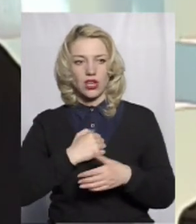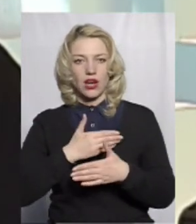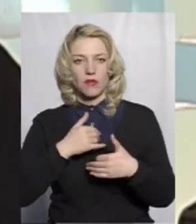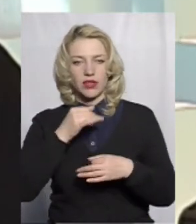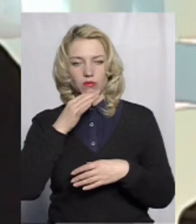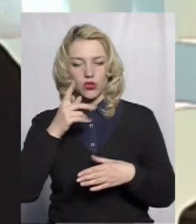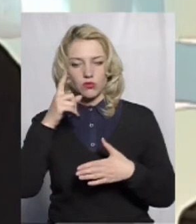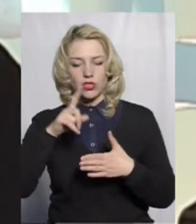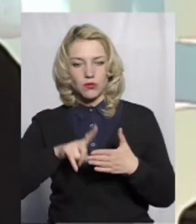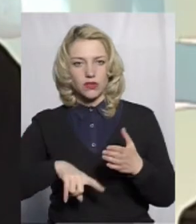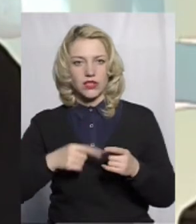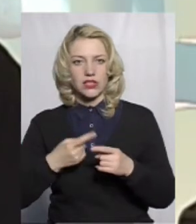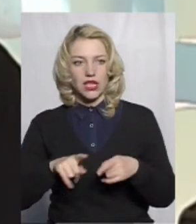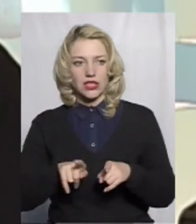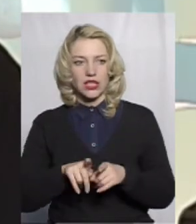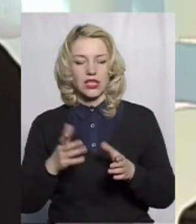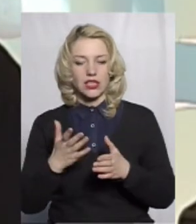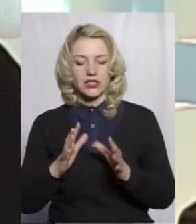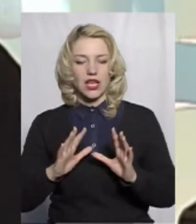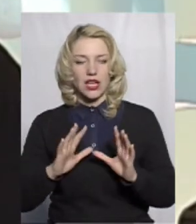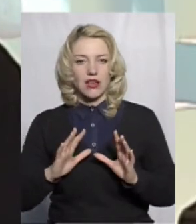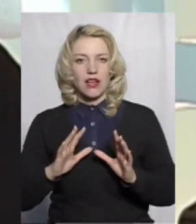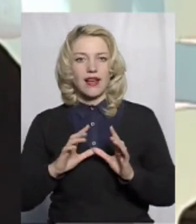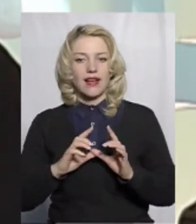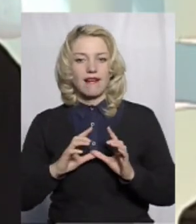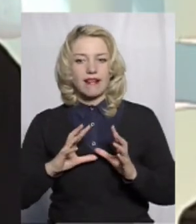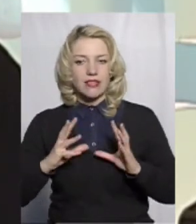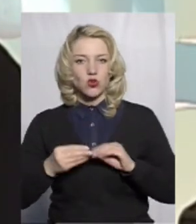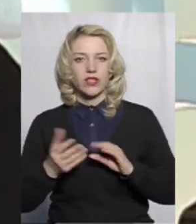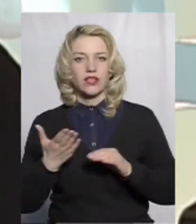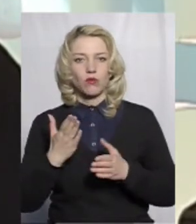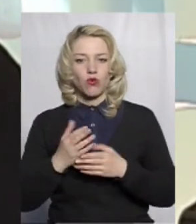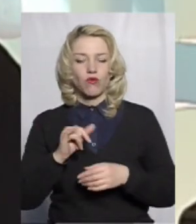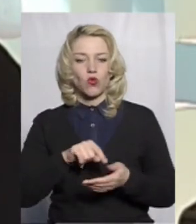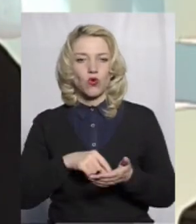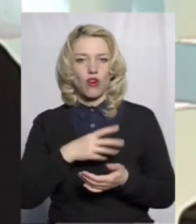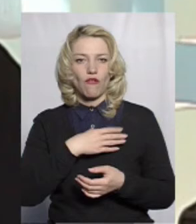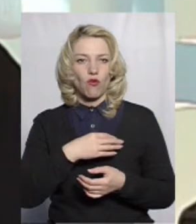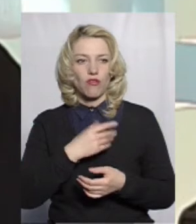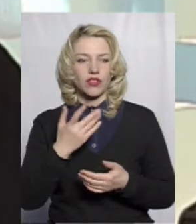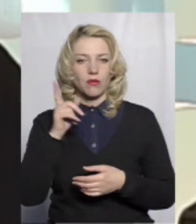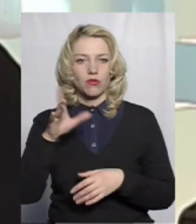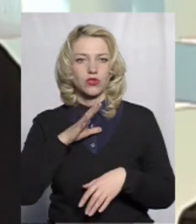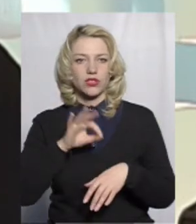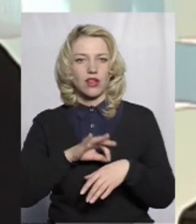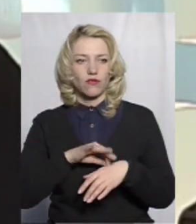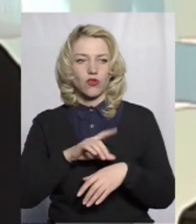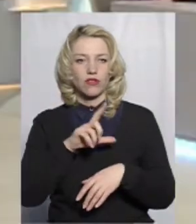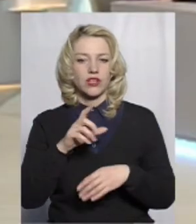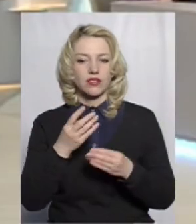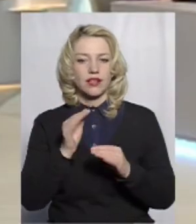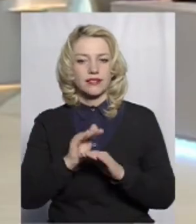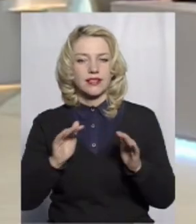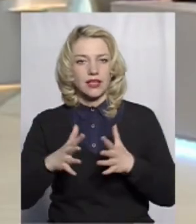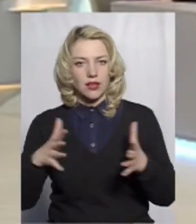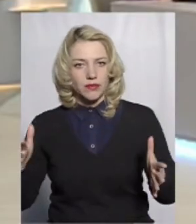можемо сподіватися на такий результат, який би був у Львові, оскільки там захворюваність складалась переважно за рахунок дітей.